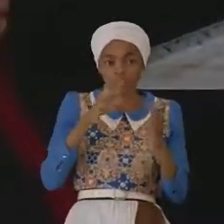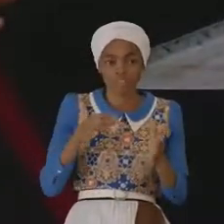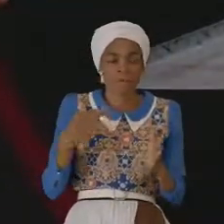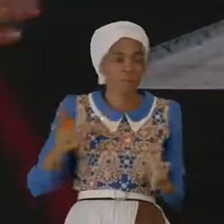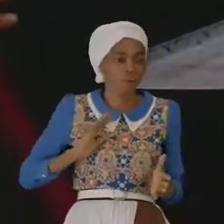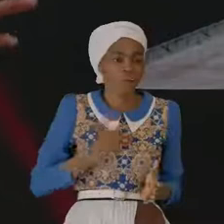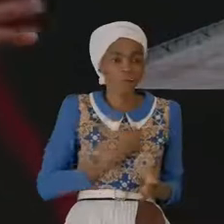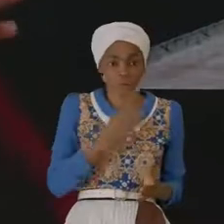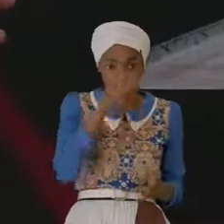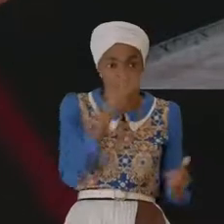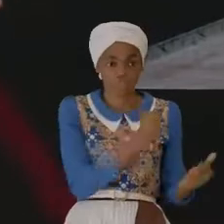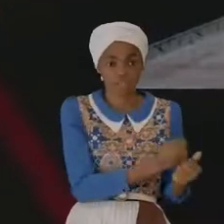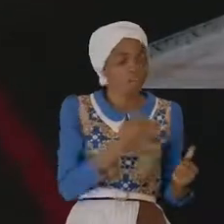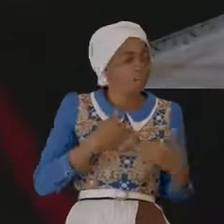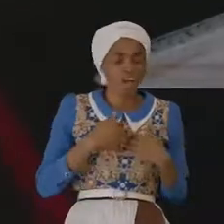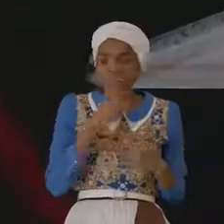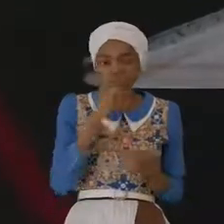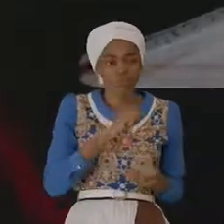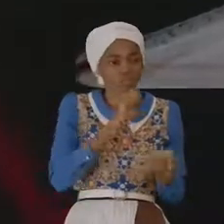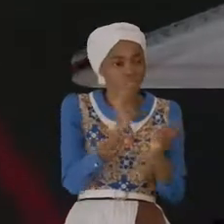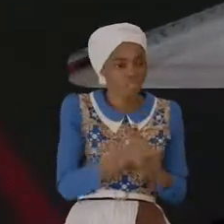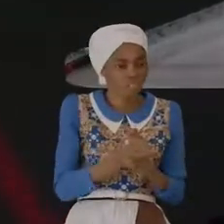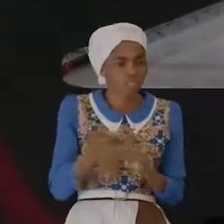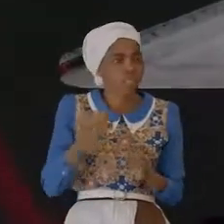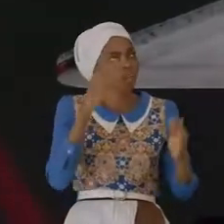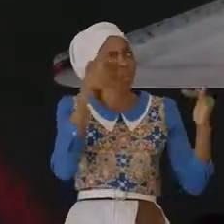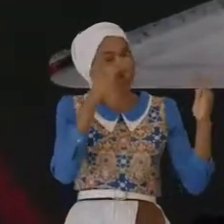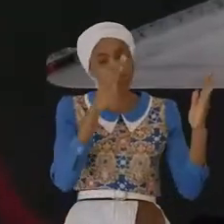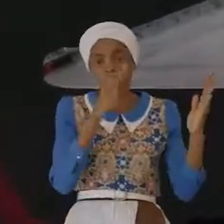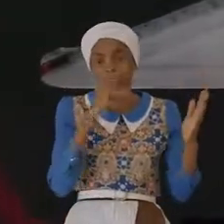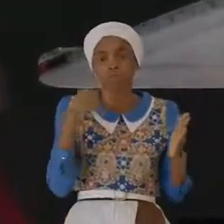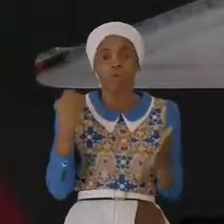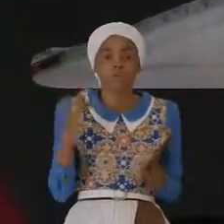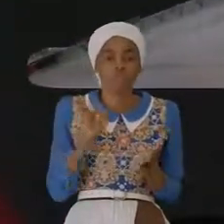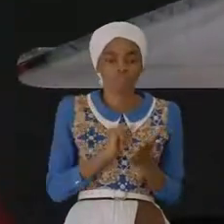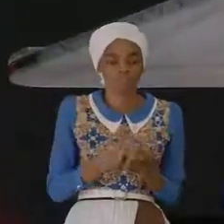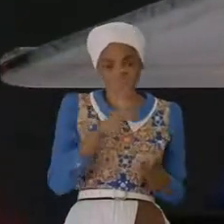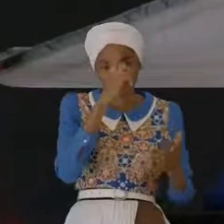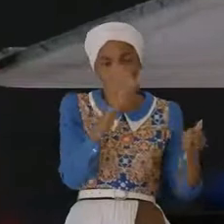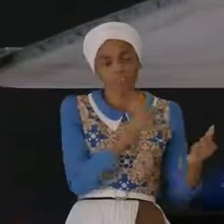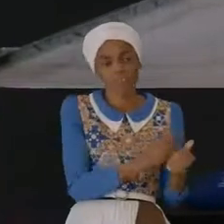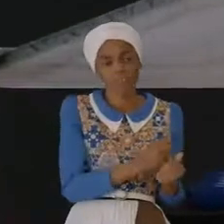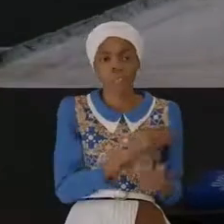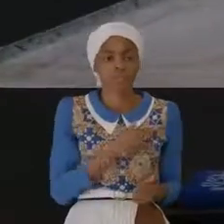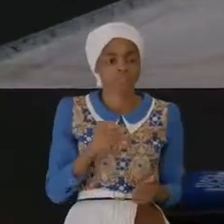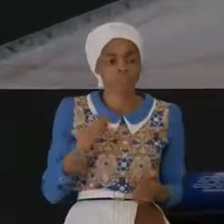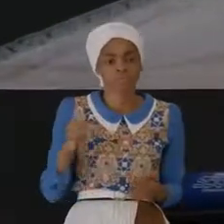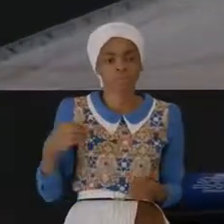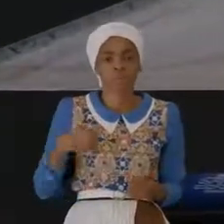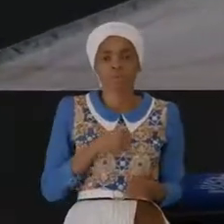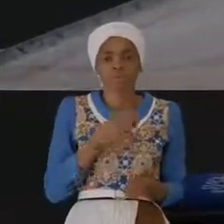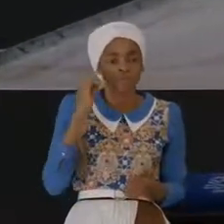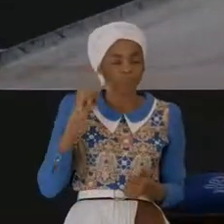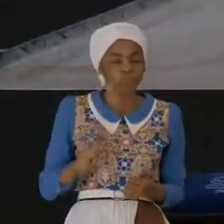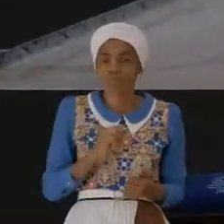le chef n'a pas changé l'attente de l'espérance de cette foi, nous ne devons